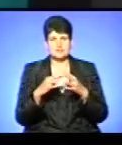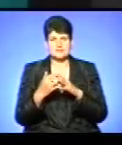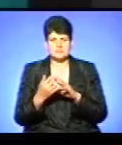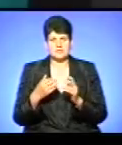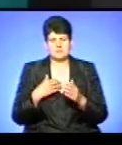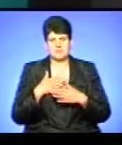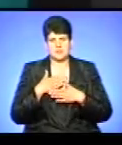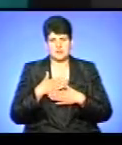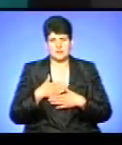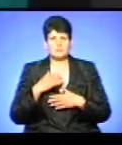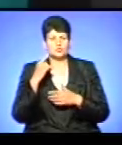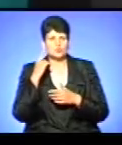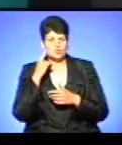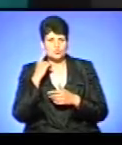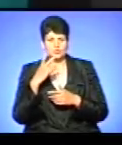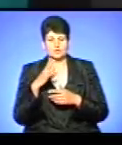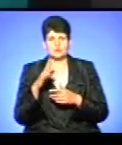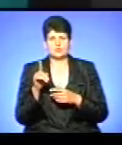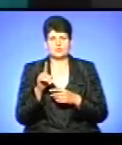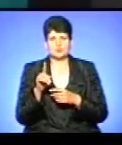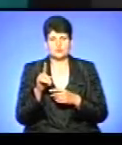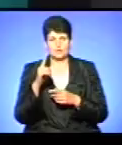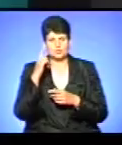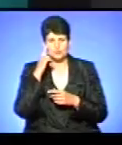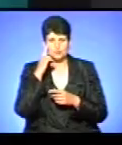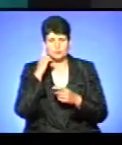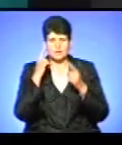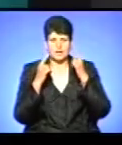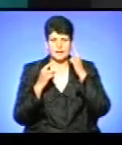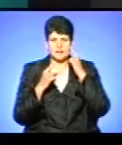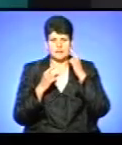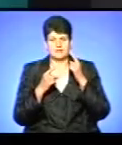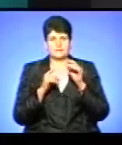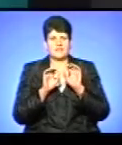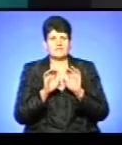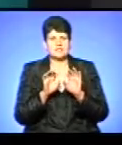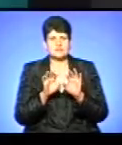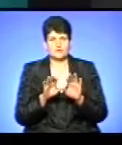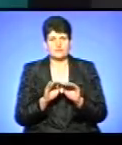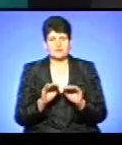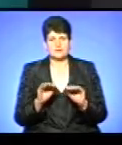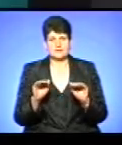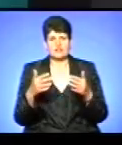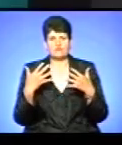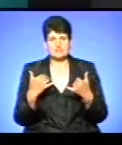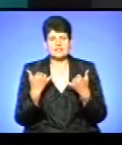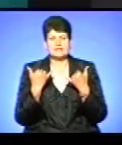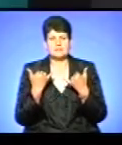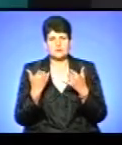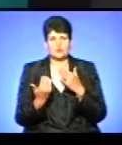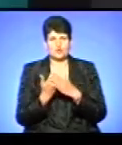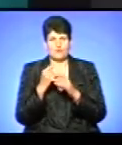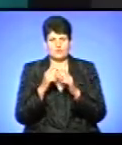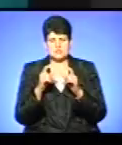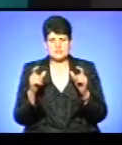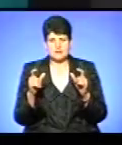дуже приємно, відрадно чути в сюжеті думки, висловлювання учнів вже теперішнього нового